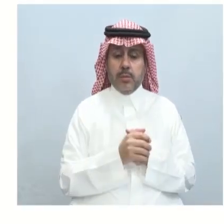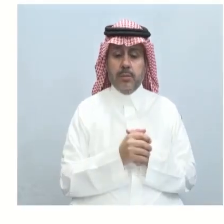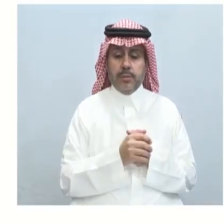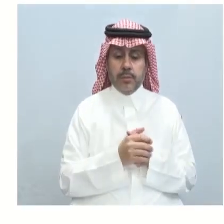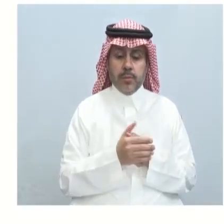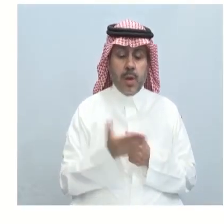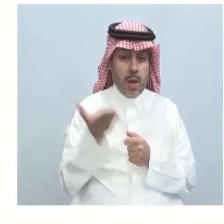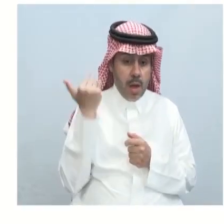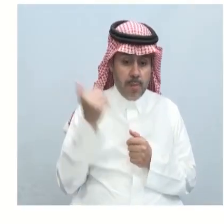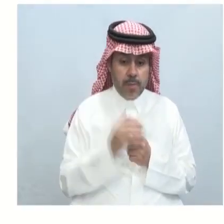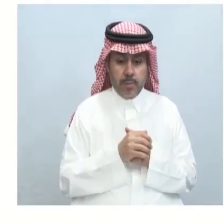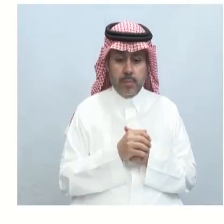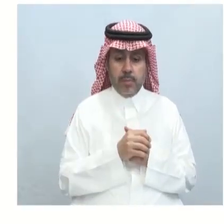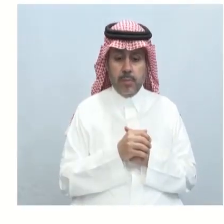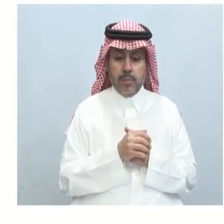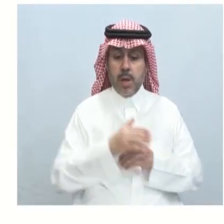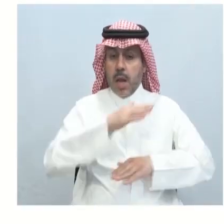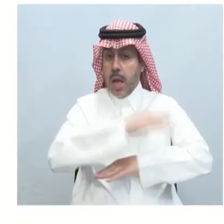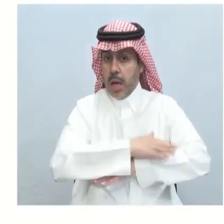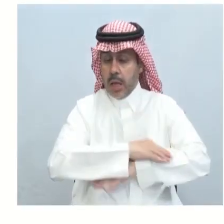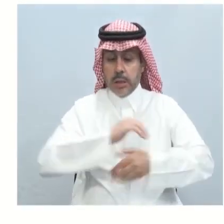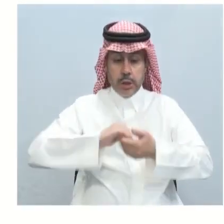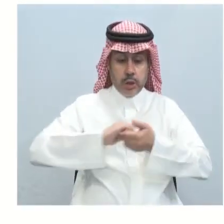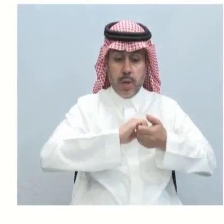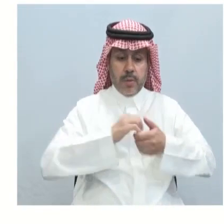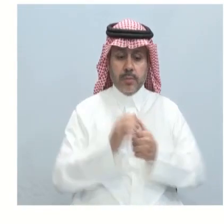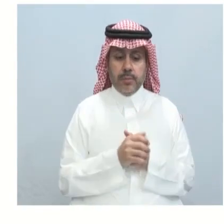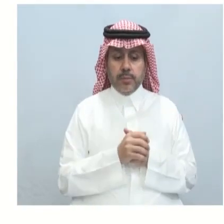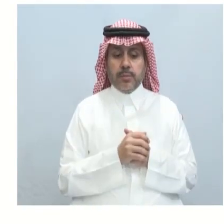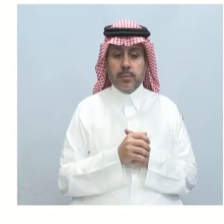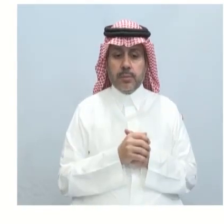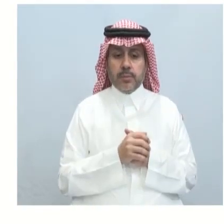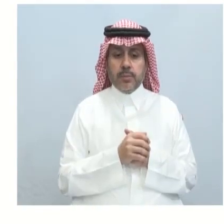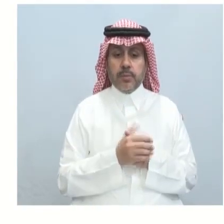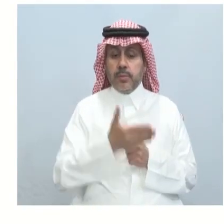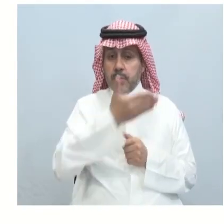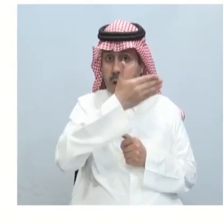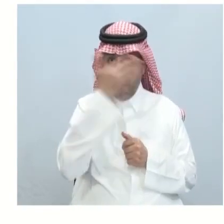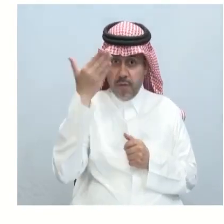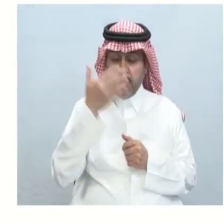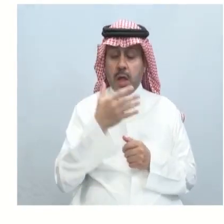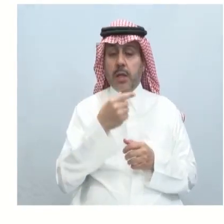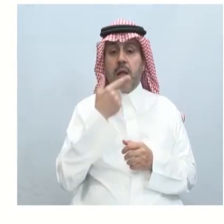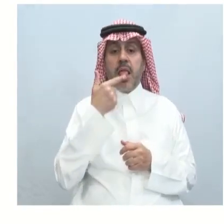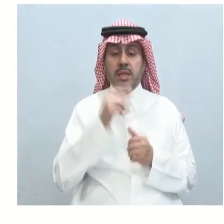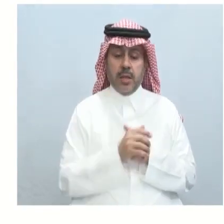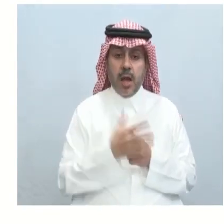كان من اخلاقي هذا الصحابي الجليل عبد الله انه كان حافظا للسانه